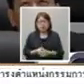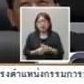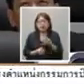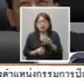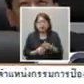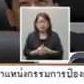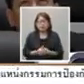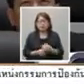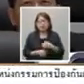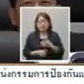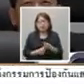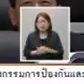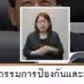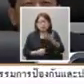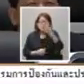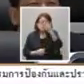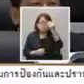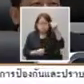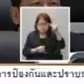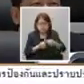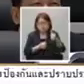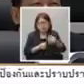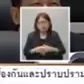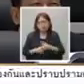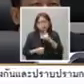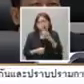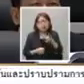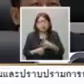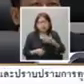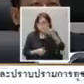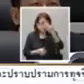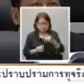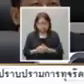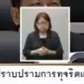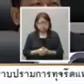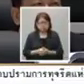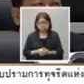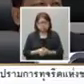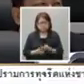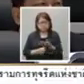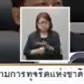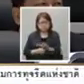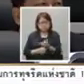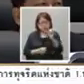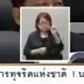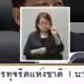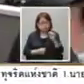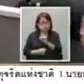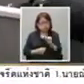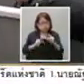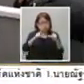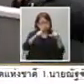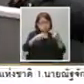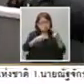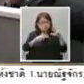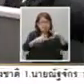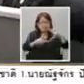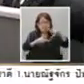ว่าไงฮะผมความจำไม่ค่อยได ้ท่านจีระช่วยทวนความจำท่านศรีรีนิดหนึ่